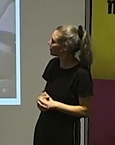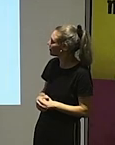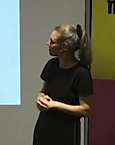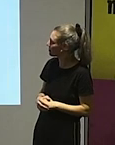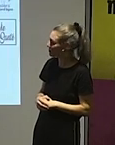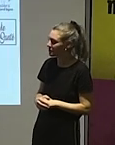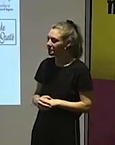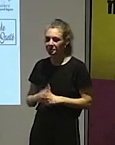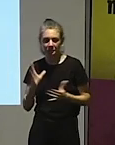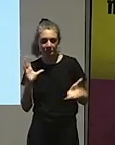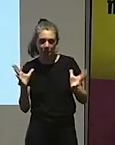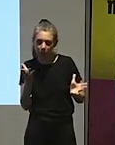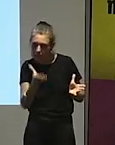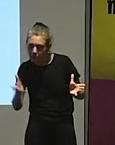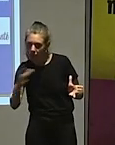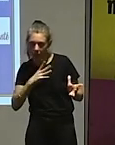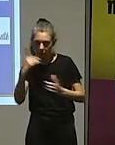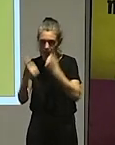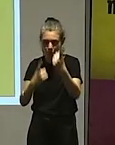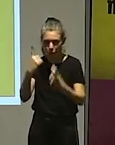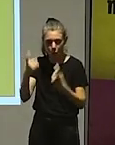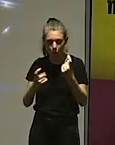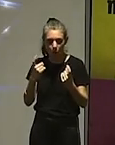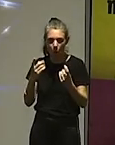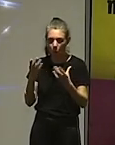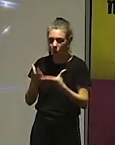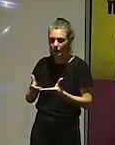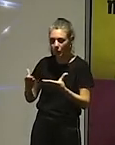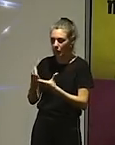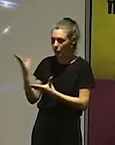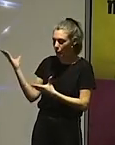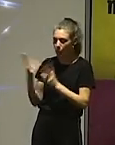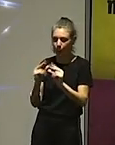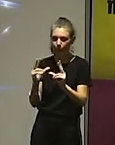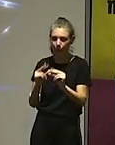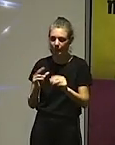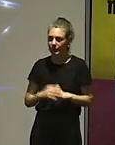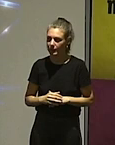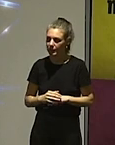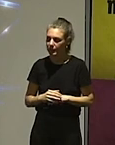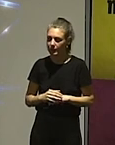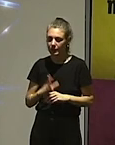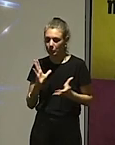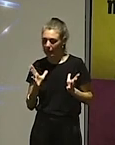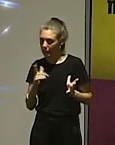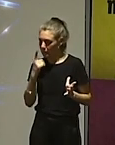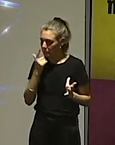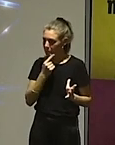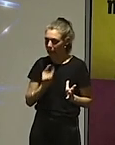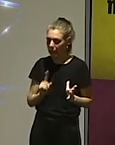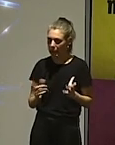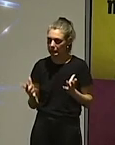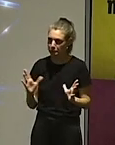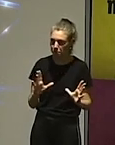Est-ce que des questions par rapport à ce qui vient d'être évoqué ? Je sais que c'est peut-être un petit peu technique pour certains, mais je vais donner